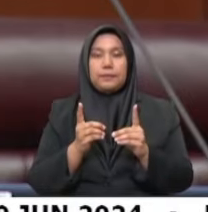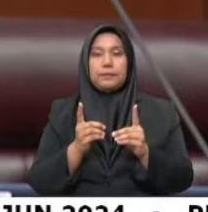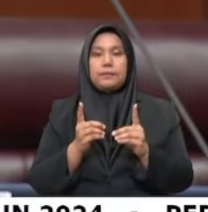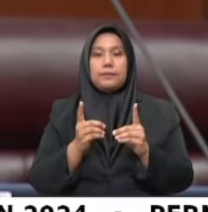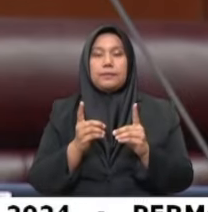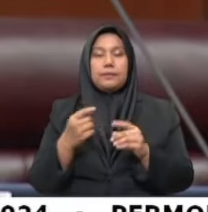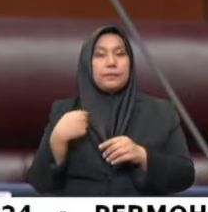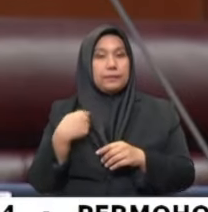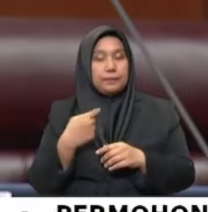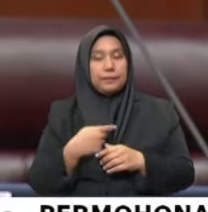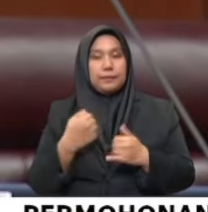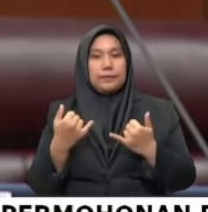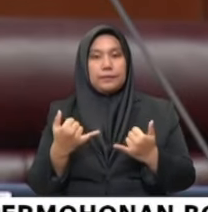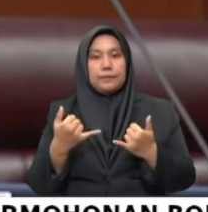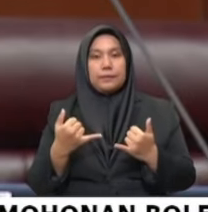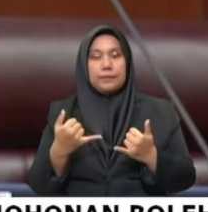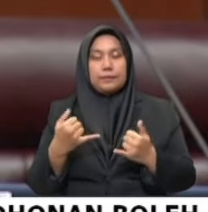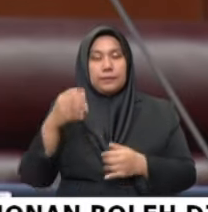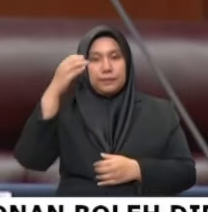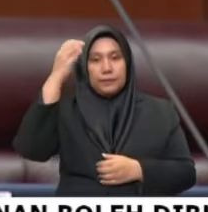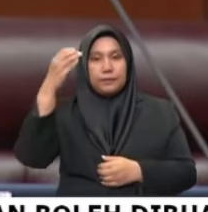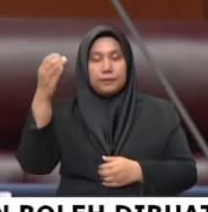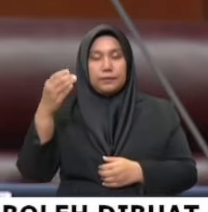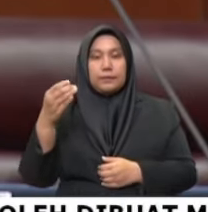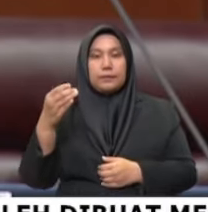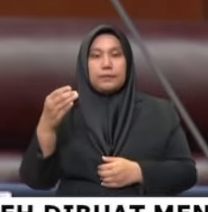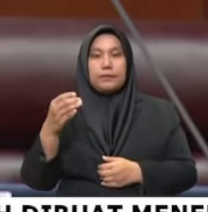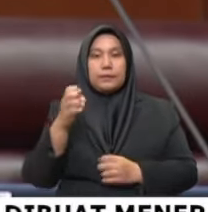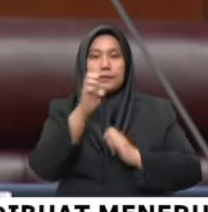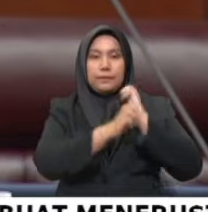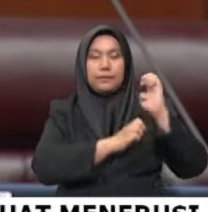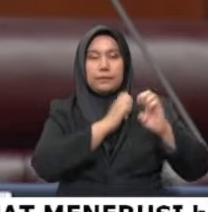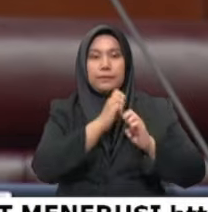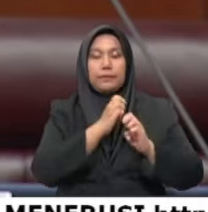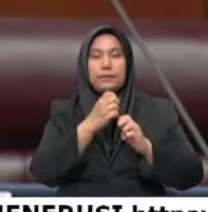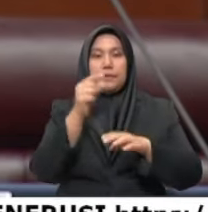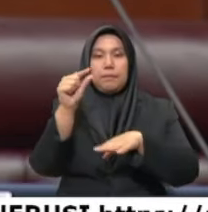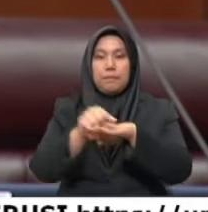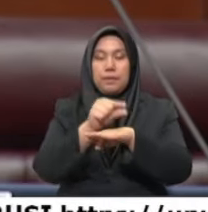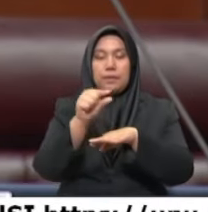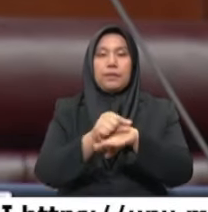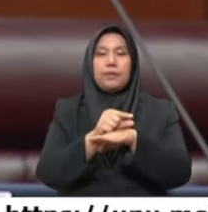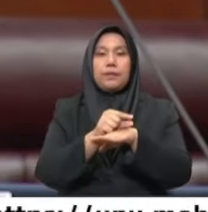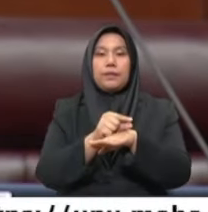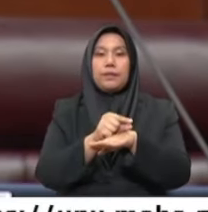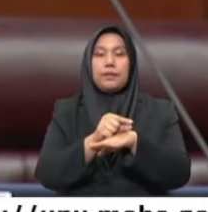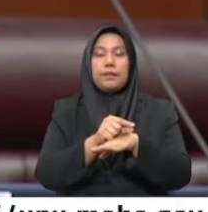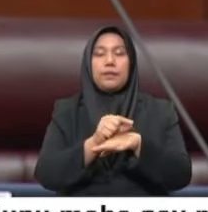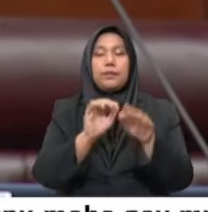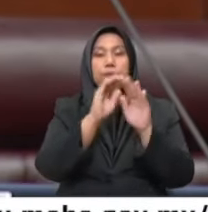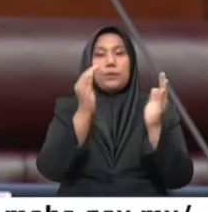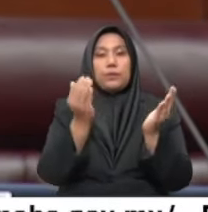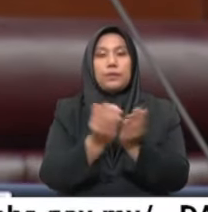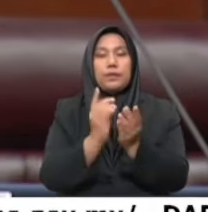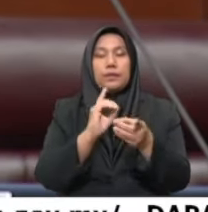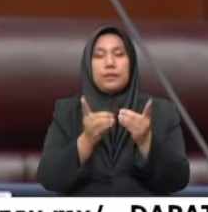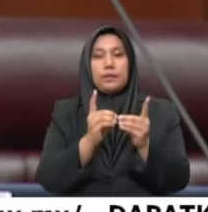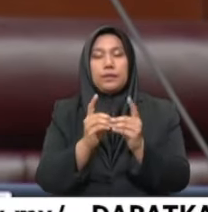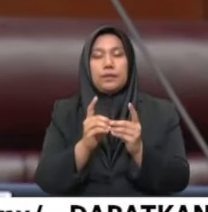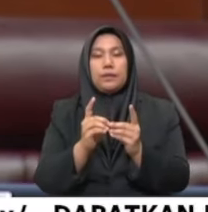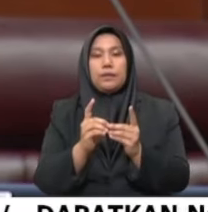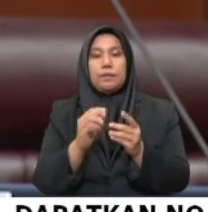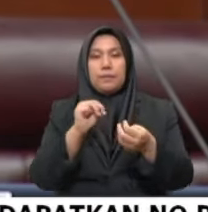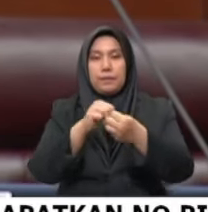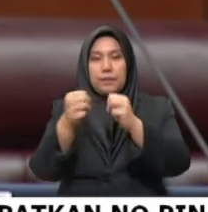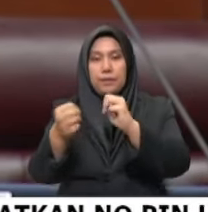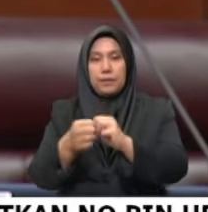yang sedang kita tangani dalam konteks etika penggunaan dalam ataupun dalam dunia digital. Untuk makluman Yang Berhormat,